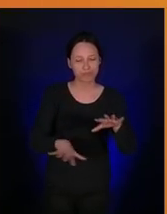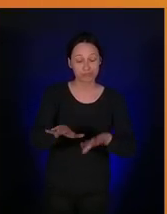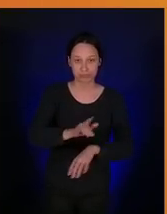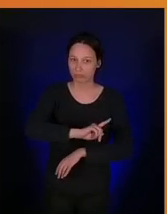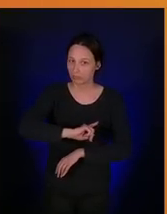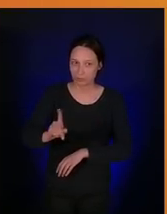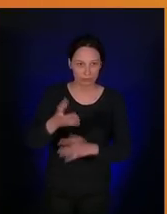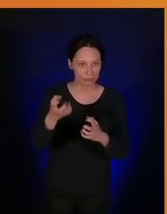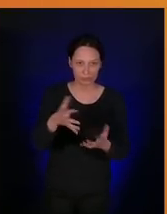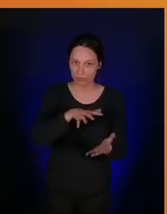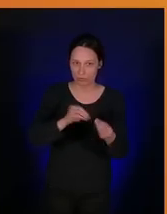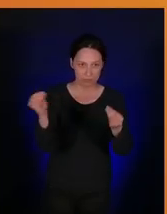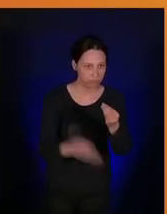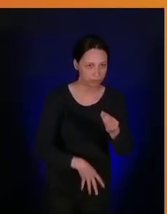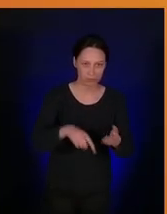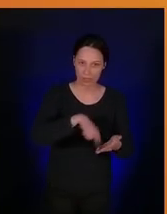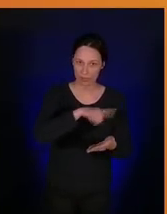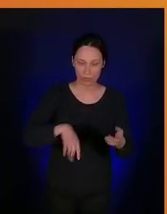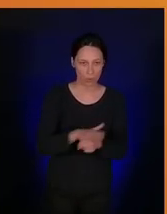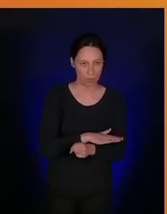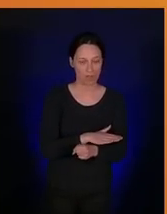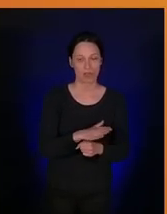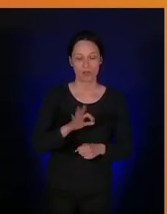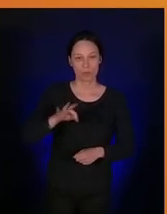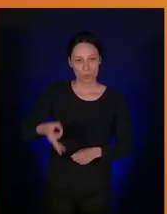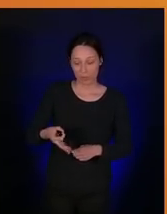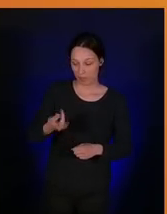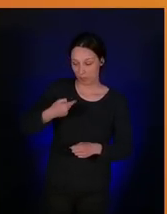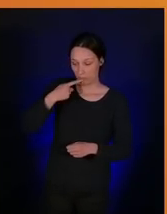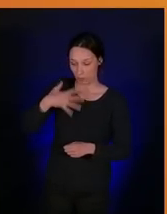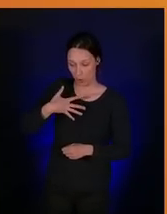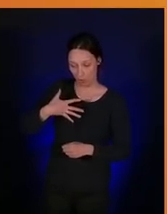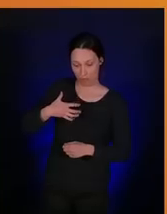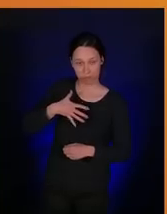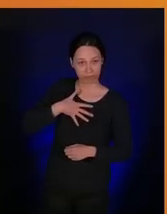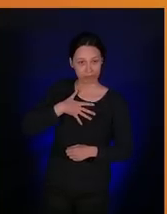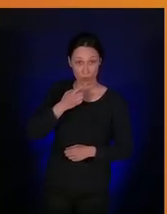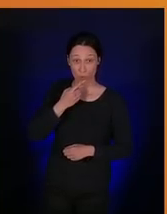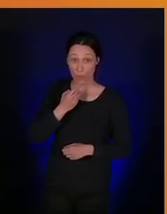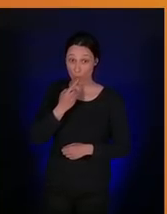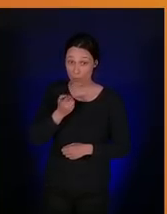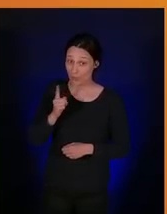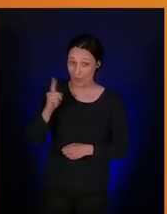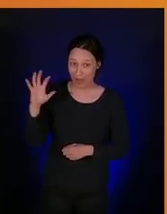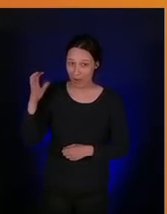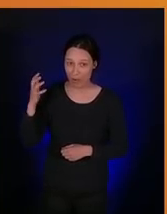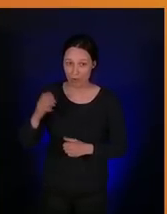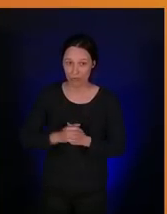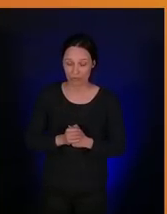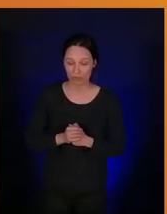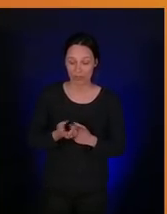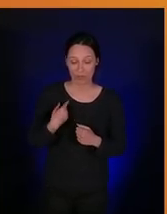la CGT, notre sang coule bel et bien rouge, mais pas orange. Je profite de mes quelques minutes qu'il me